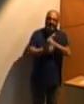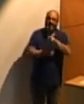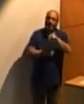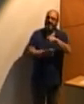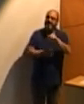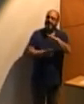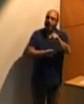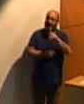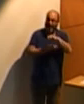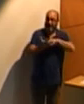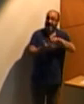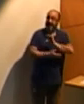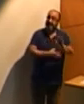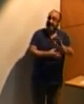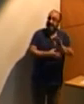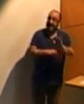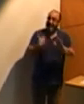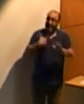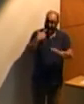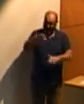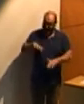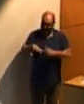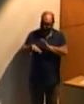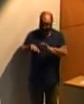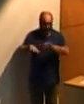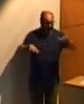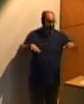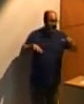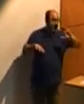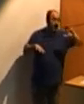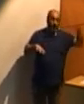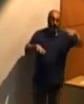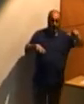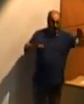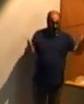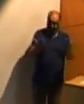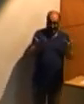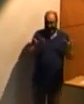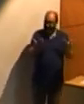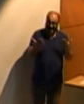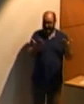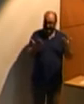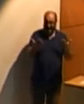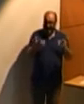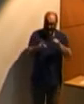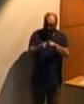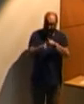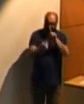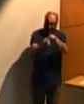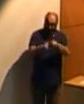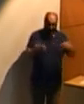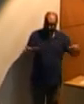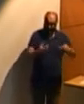mais effectivement il ya des différences d'approché de pays à pays et de manière générale je dirais que nous ici en france